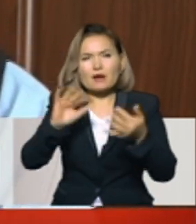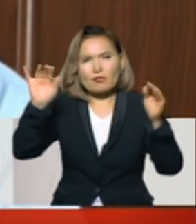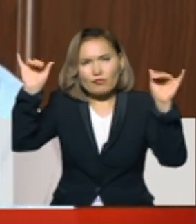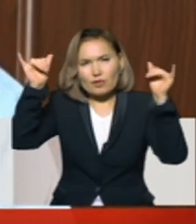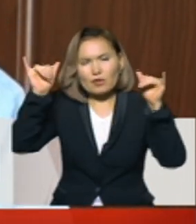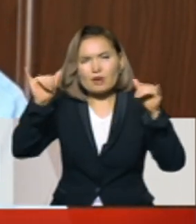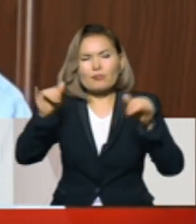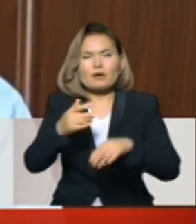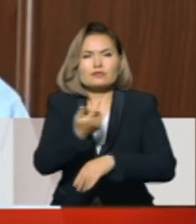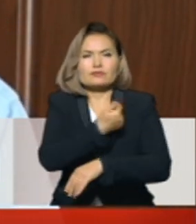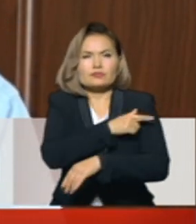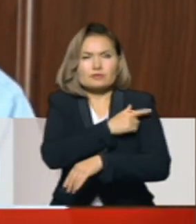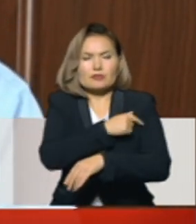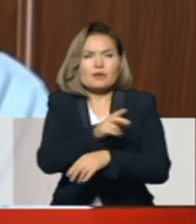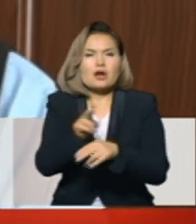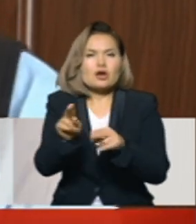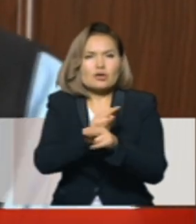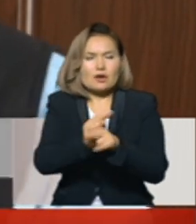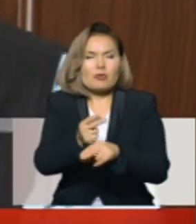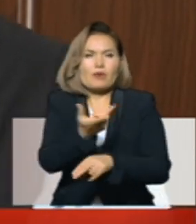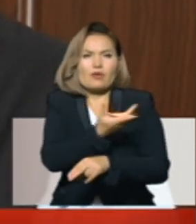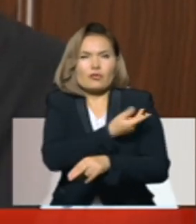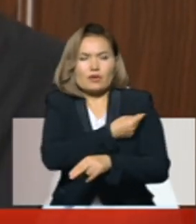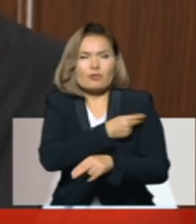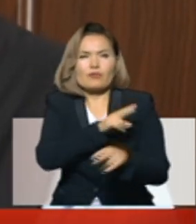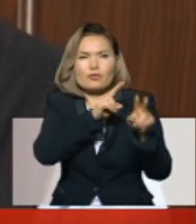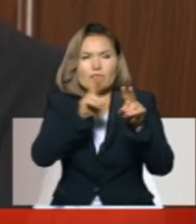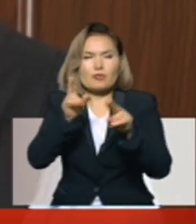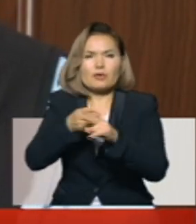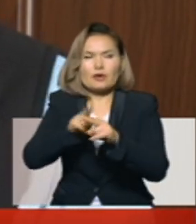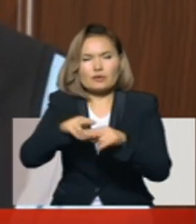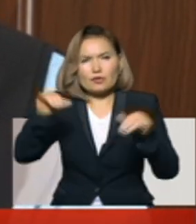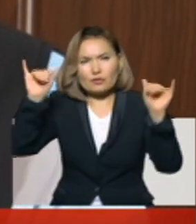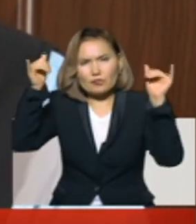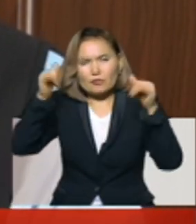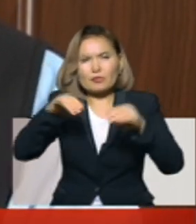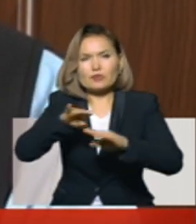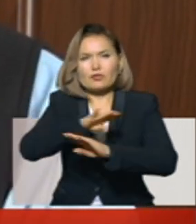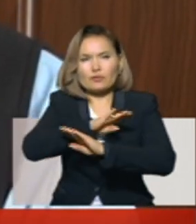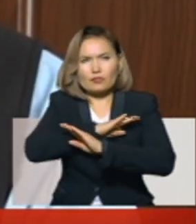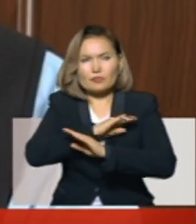вакциналау жұмыстар жүргізеді. Бүгінгі бақылауда өлім жітім тоқталды деп айтуға болады.